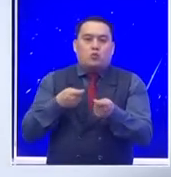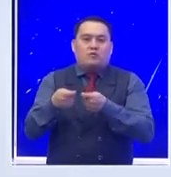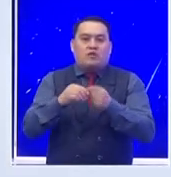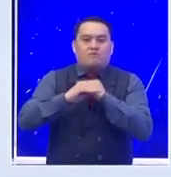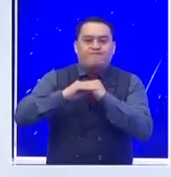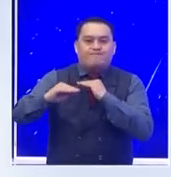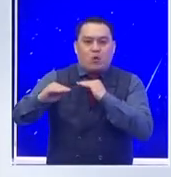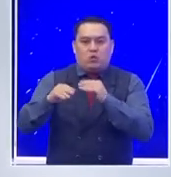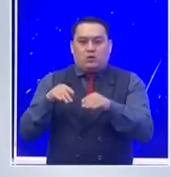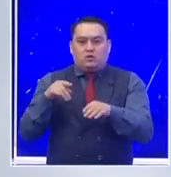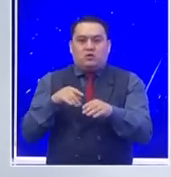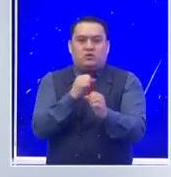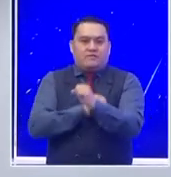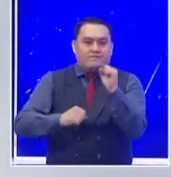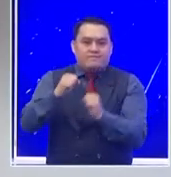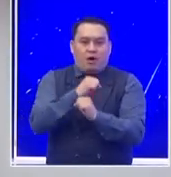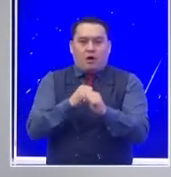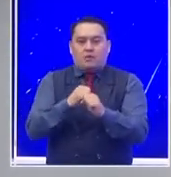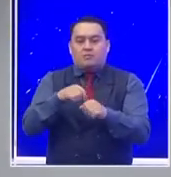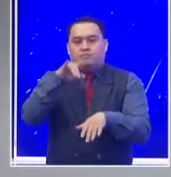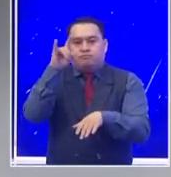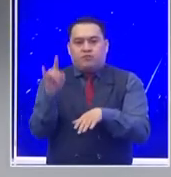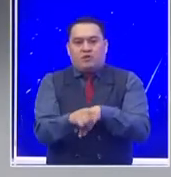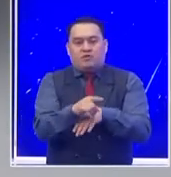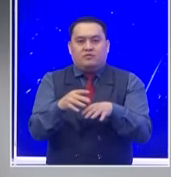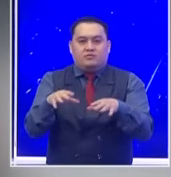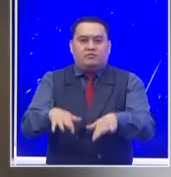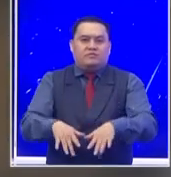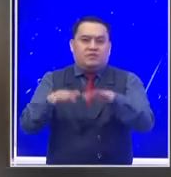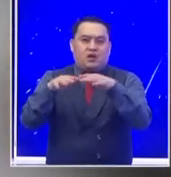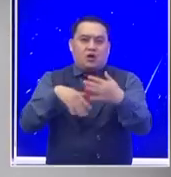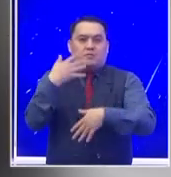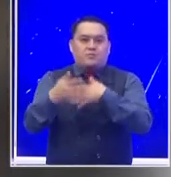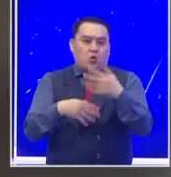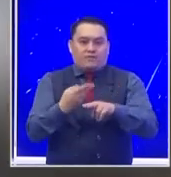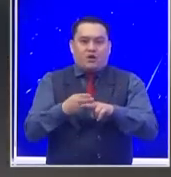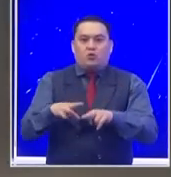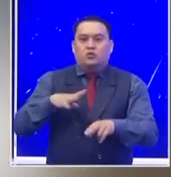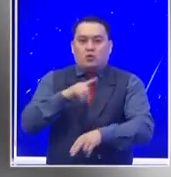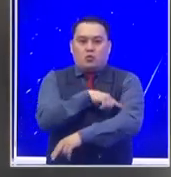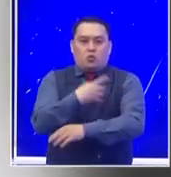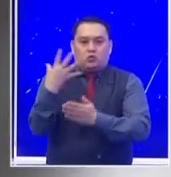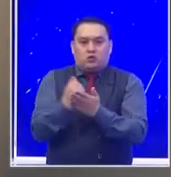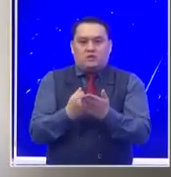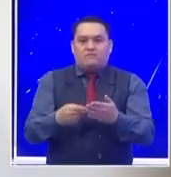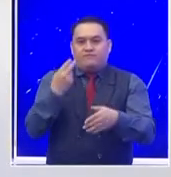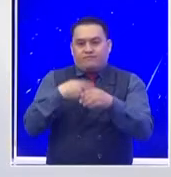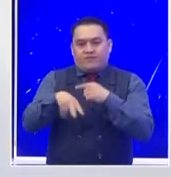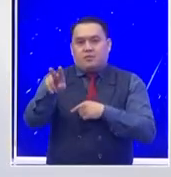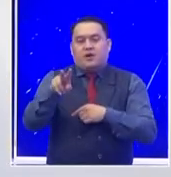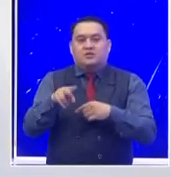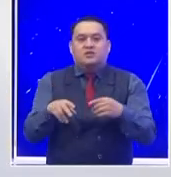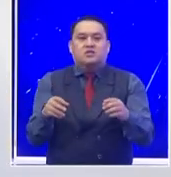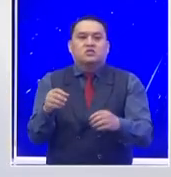при посадке загорелся двигатель самолет провалился в снег и его перевернула пилотами медикам удалось выбраться из горящего самолета